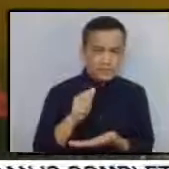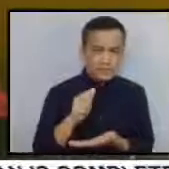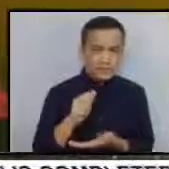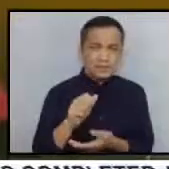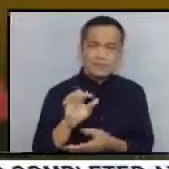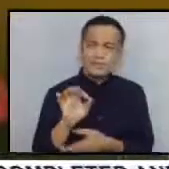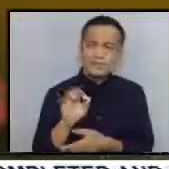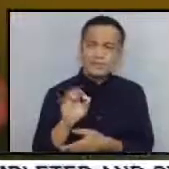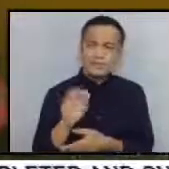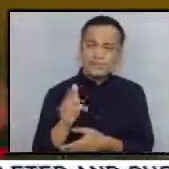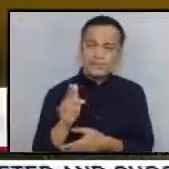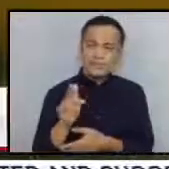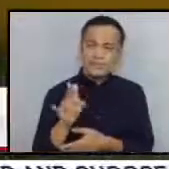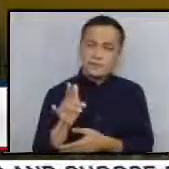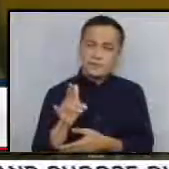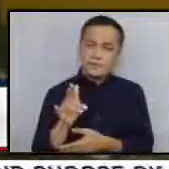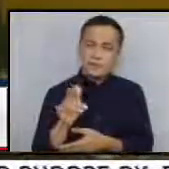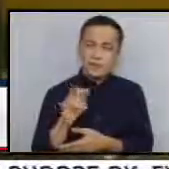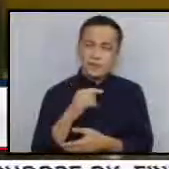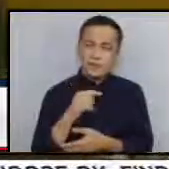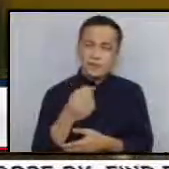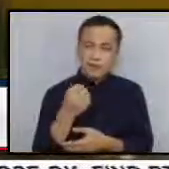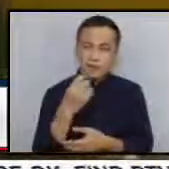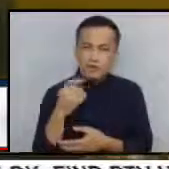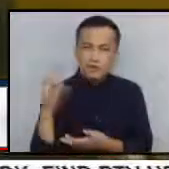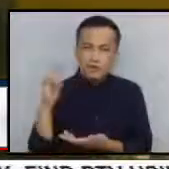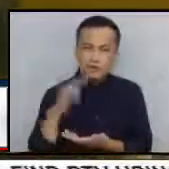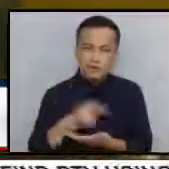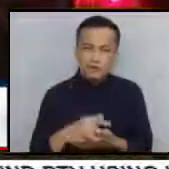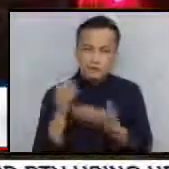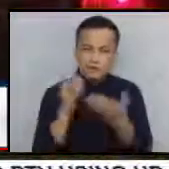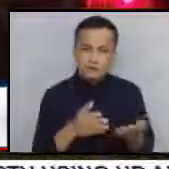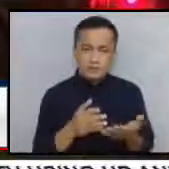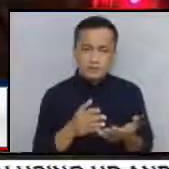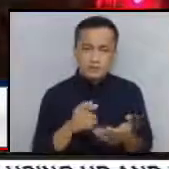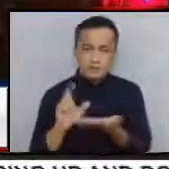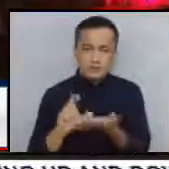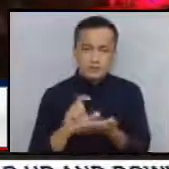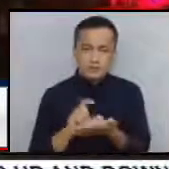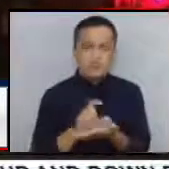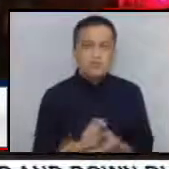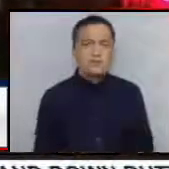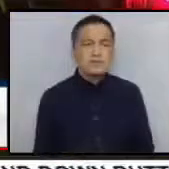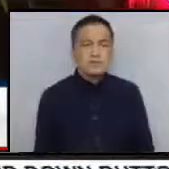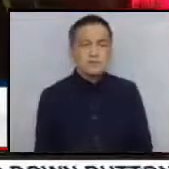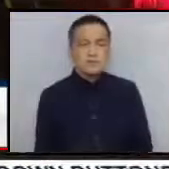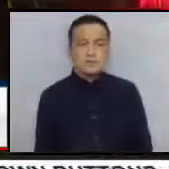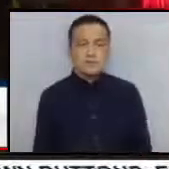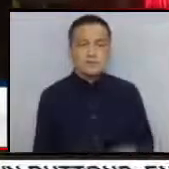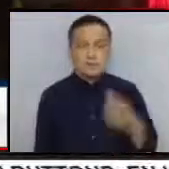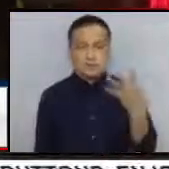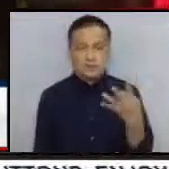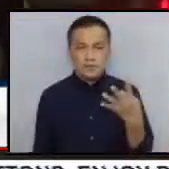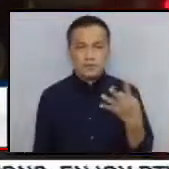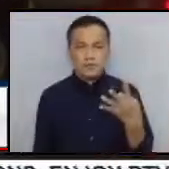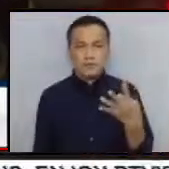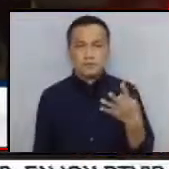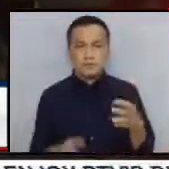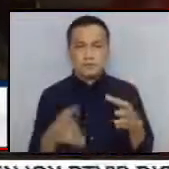9:25 PM ang Air Hong Kong flight na nagdala ng shipment ng bakuna. Ito na ang ikaapat na batch ng bakunang dumating